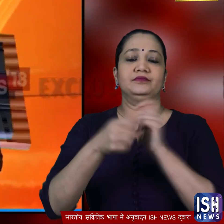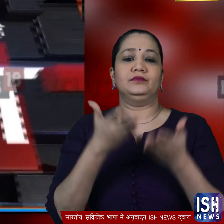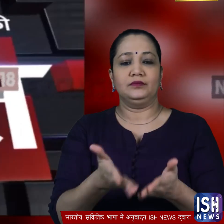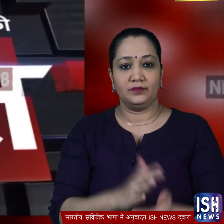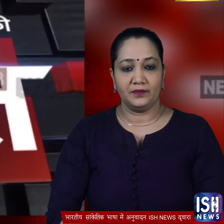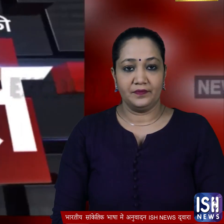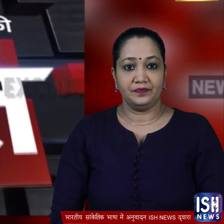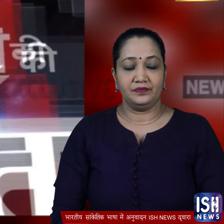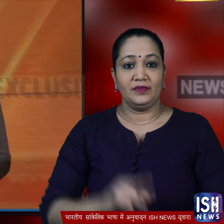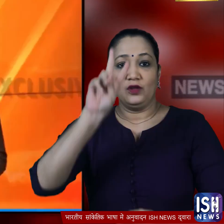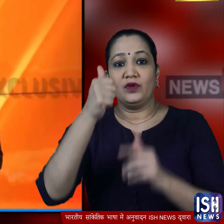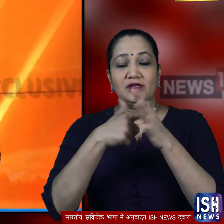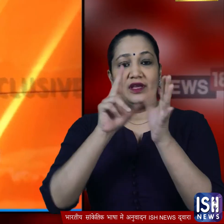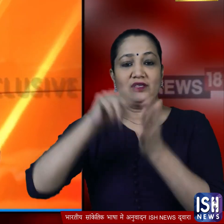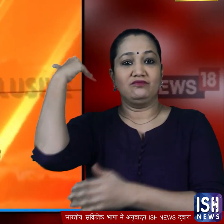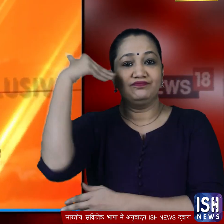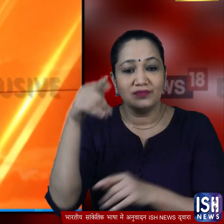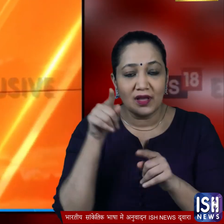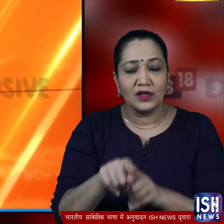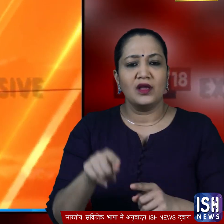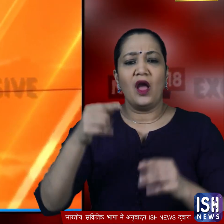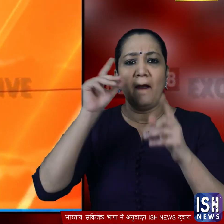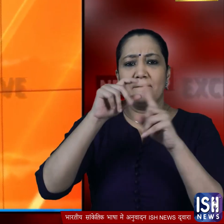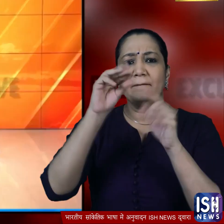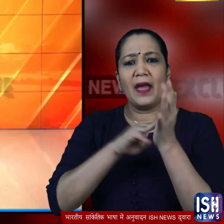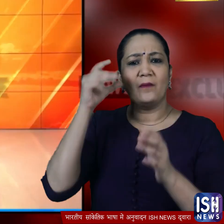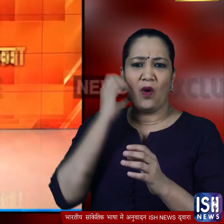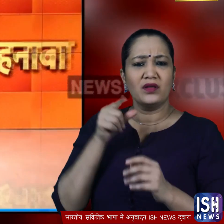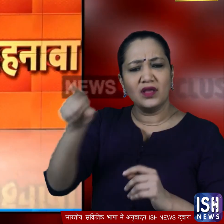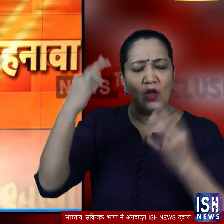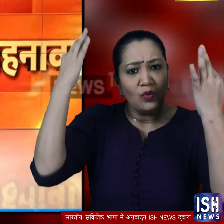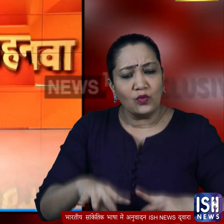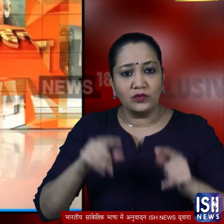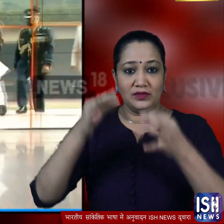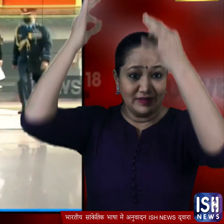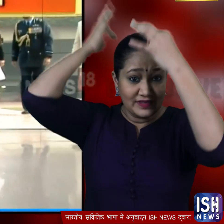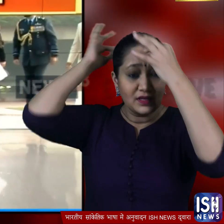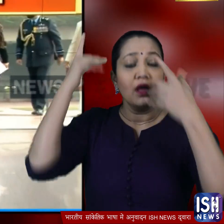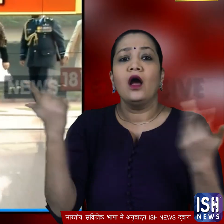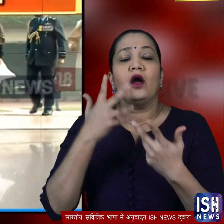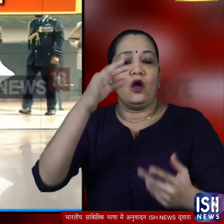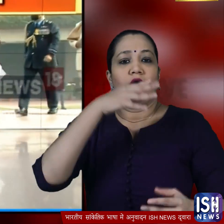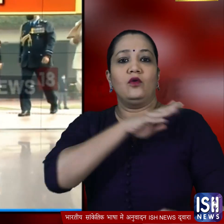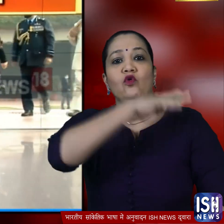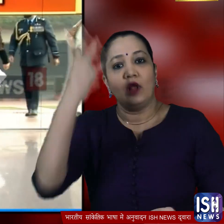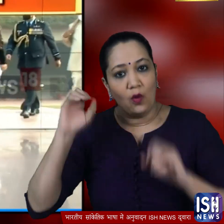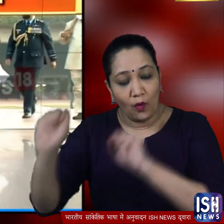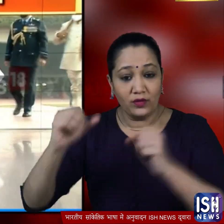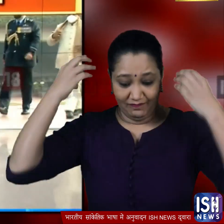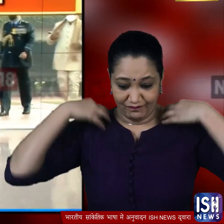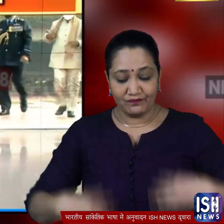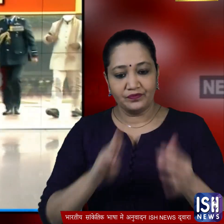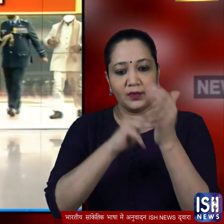रूप दे दिया गया। गणतंत्र दिवस के कार्यक्रम में प्रधानमंत्री खास पहनावे में नजर आए। उन्होंने उत्तराखंड की टोपी और मणिपुर का गमछा